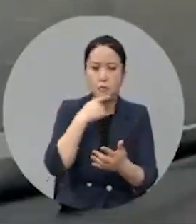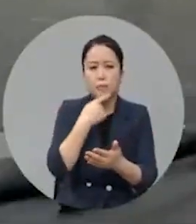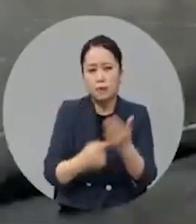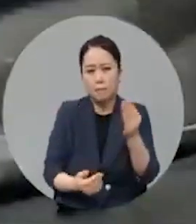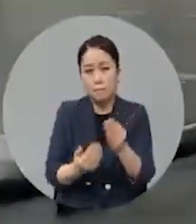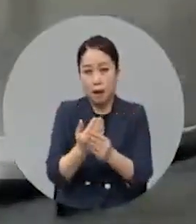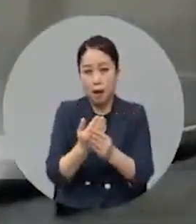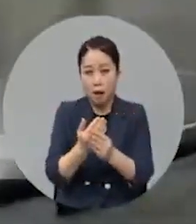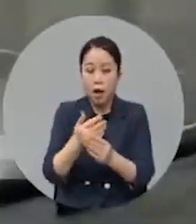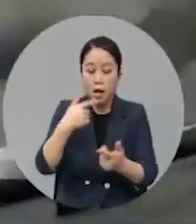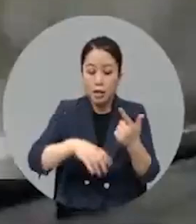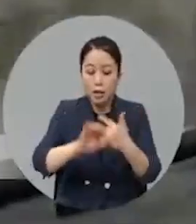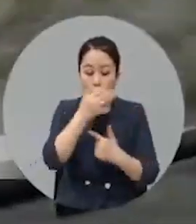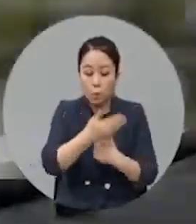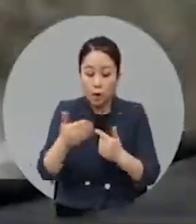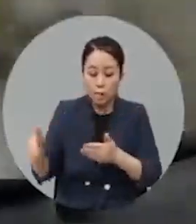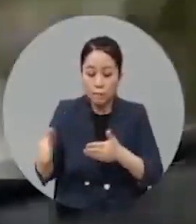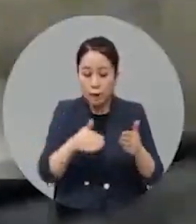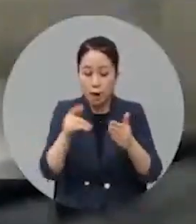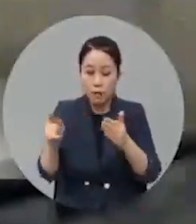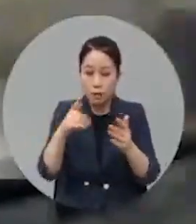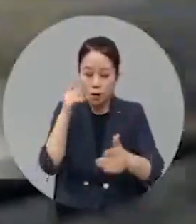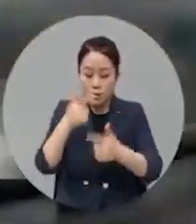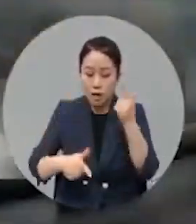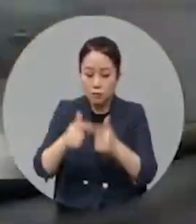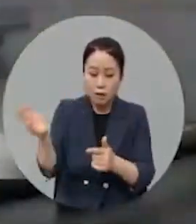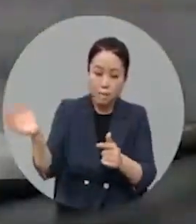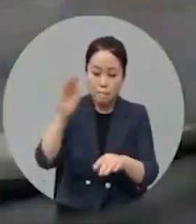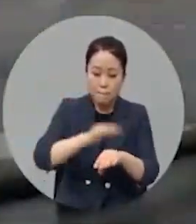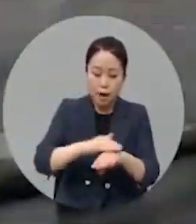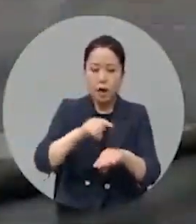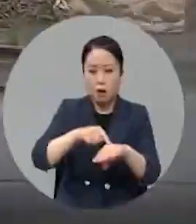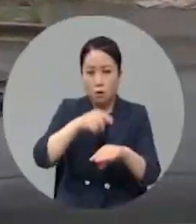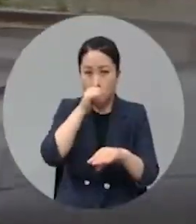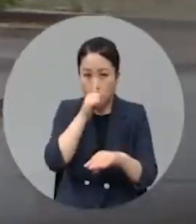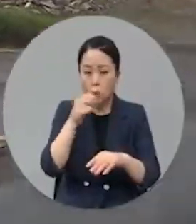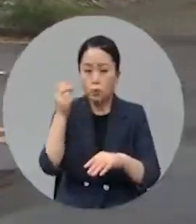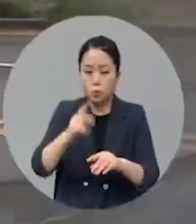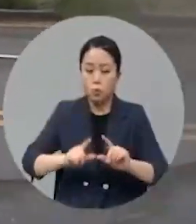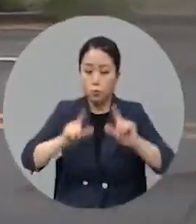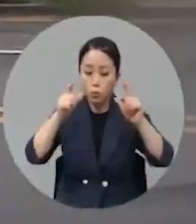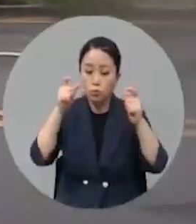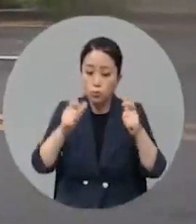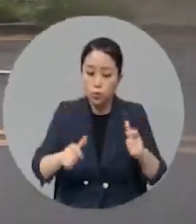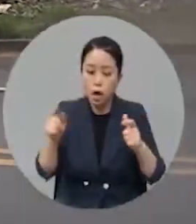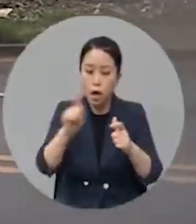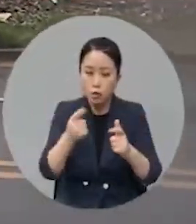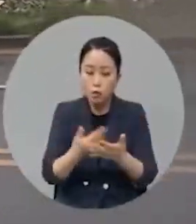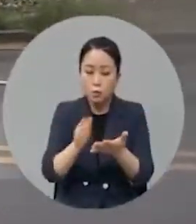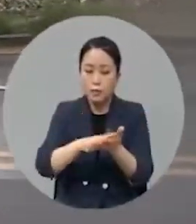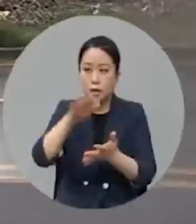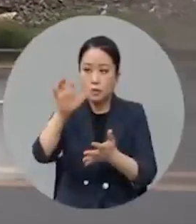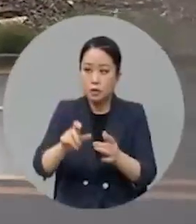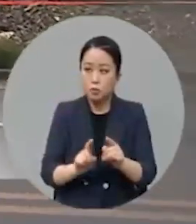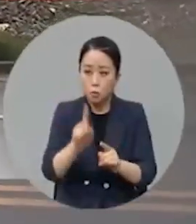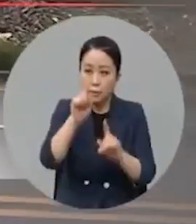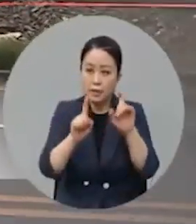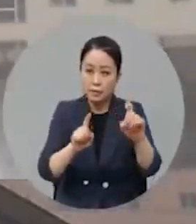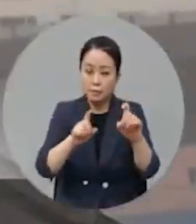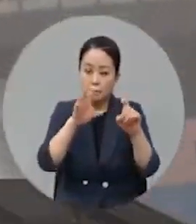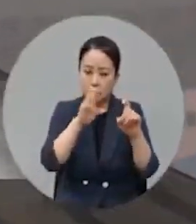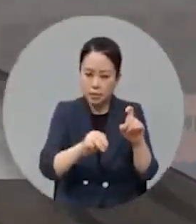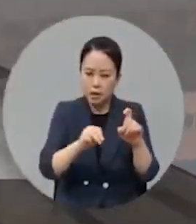도로에선 가로수가 쓰러지면서 달리던 자동차를 그대로 덮쳤습니다. 동구의 한 공사장에서는 높이 10m,